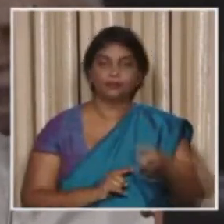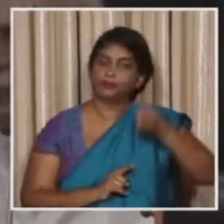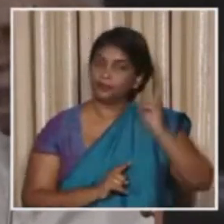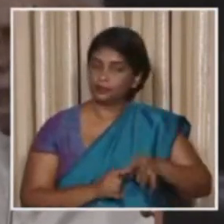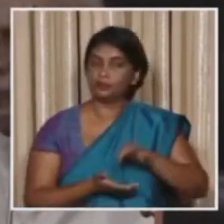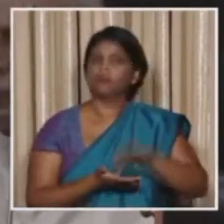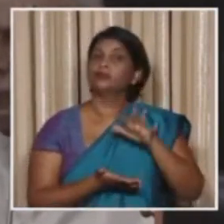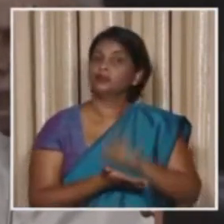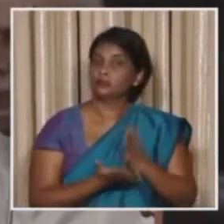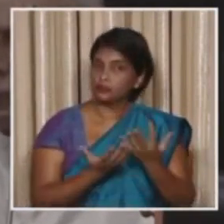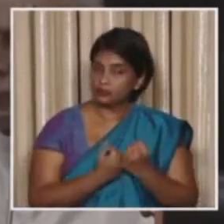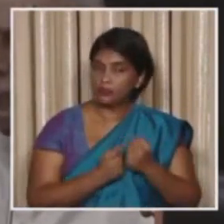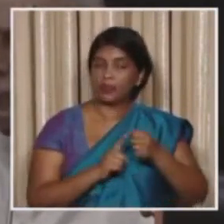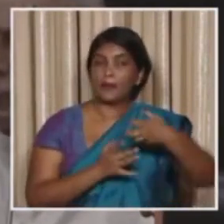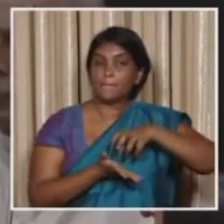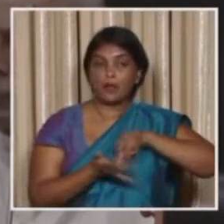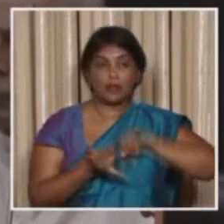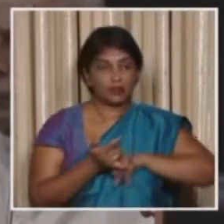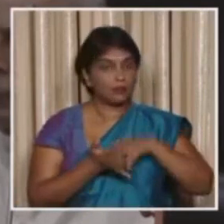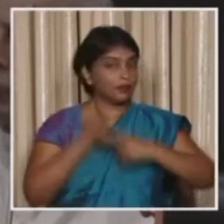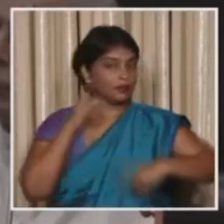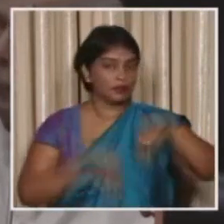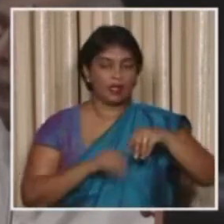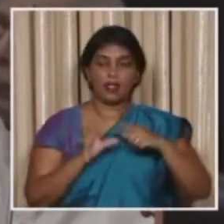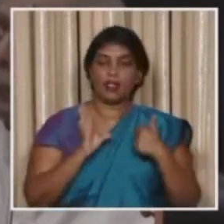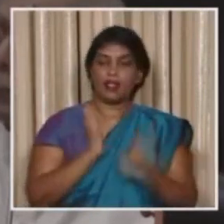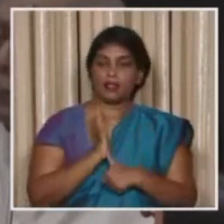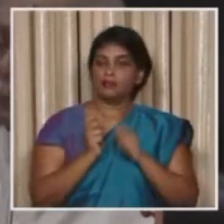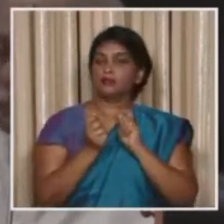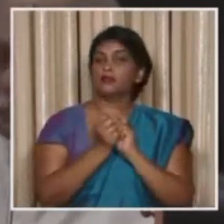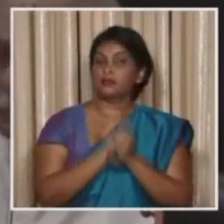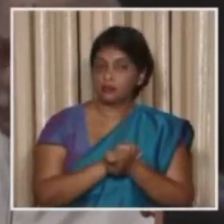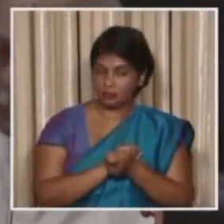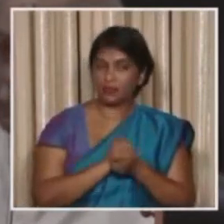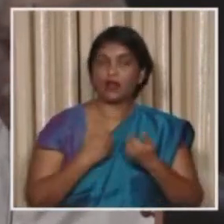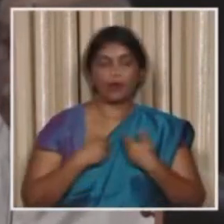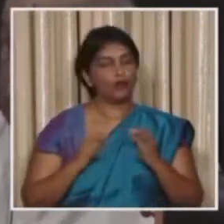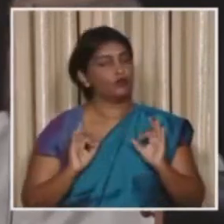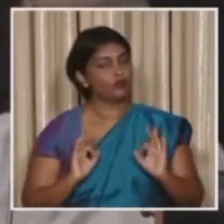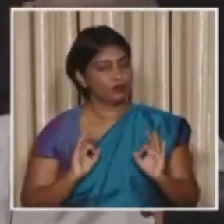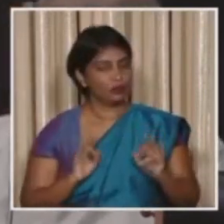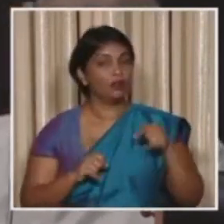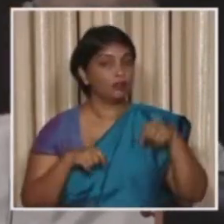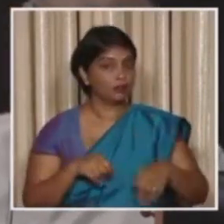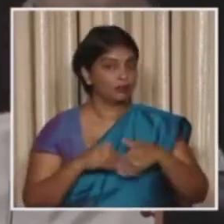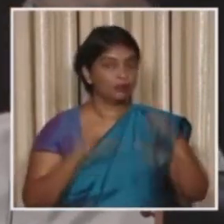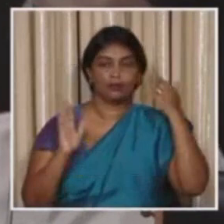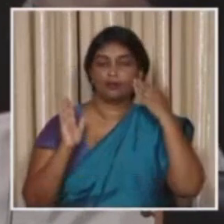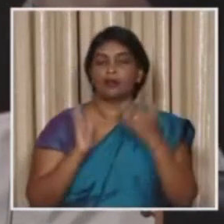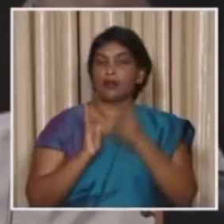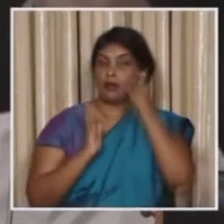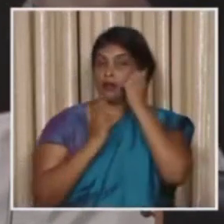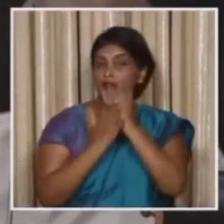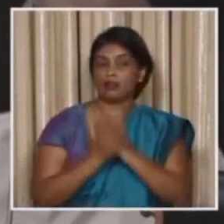එකඟත්වය ලබාගෙන පළාත් සභා ඡන්ද විමසීමේ මේ පනත සංශෝධනය කිරීමටත් අප සූදානම්. දැනට මේ සම්බන්ධයෙන්